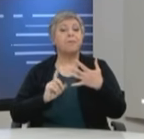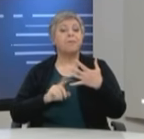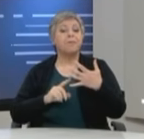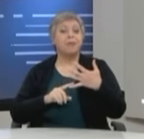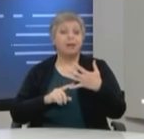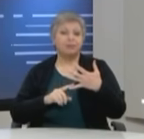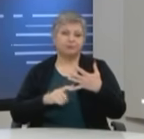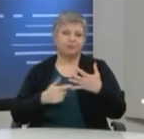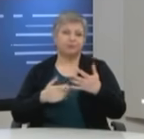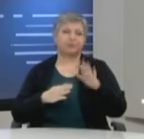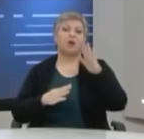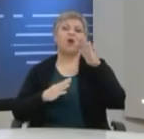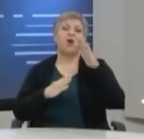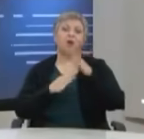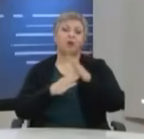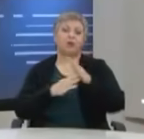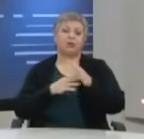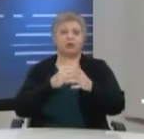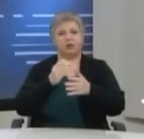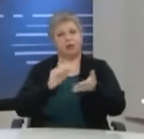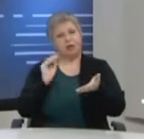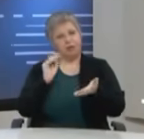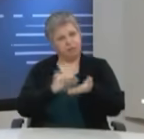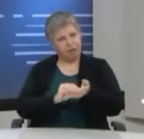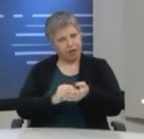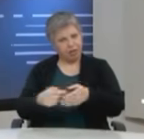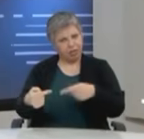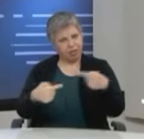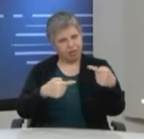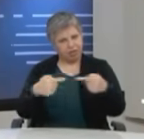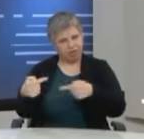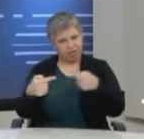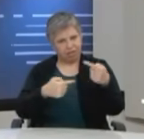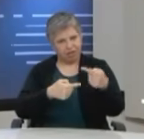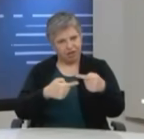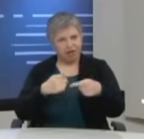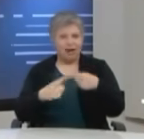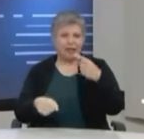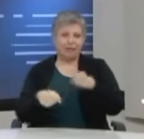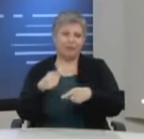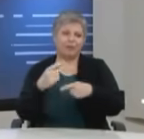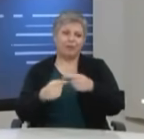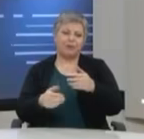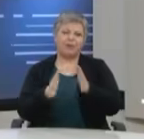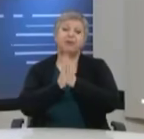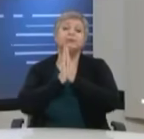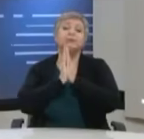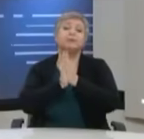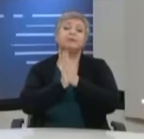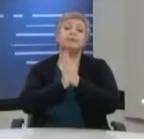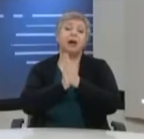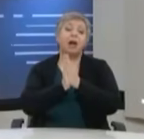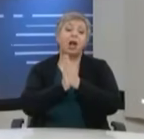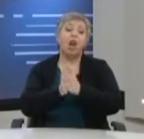Αλήθεια πέμπτη. Τώρα θα ξεκινήσουμε πάλι κόντρες τέτοιες. Αλήθεια πέμπτη. Παρακαλώ, καθίστε